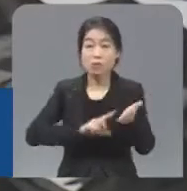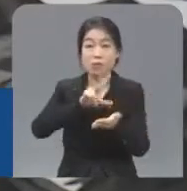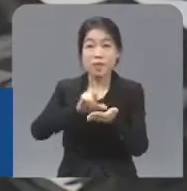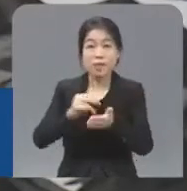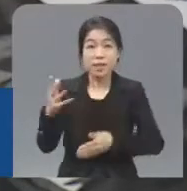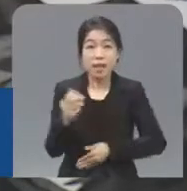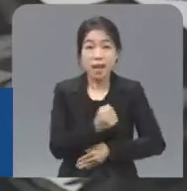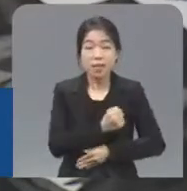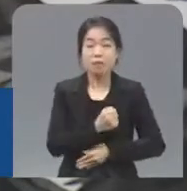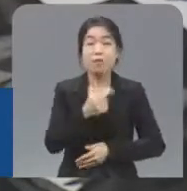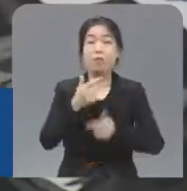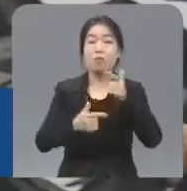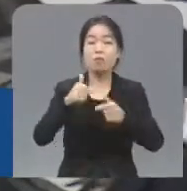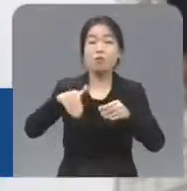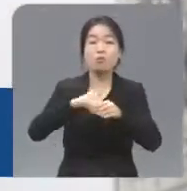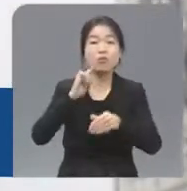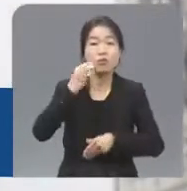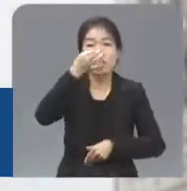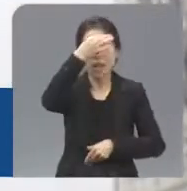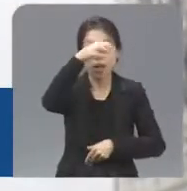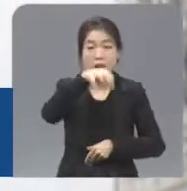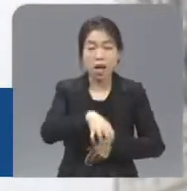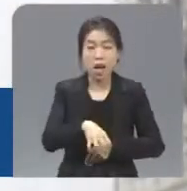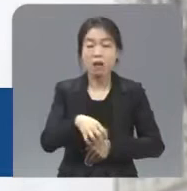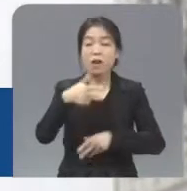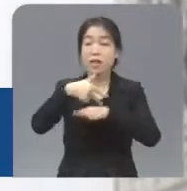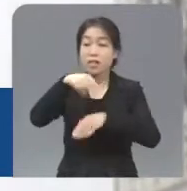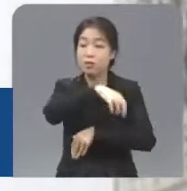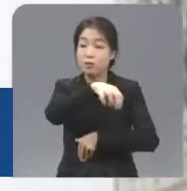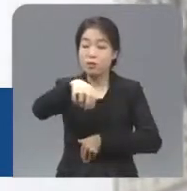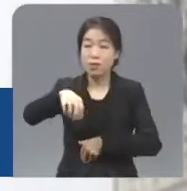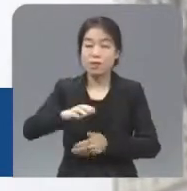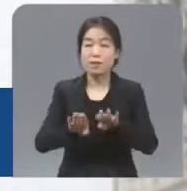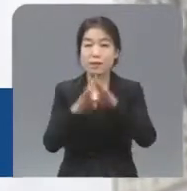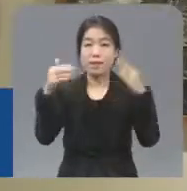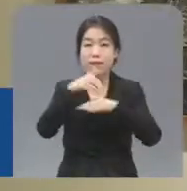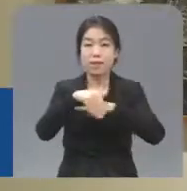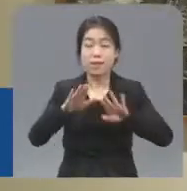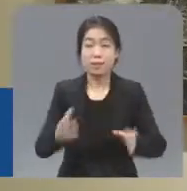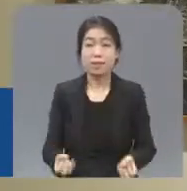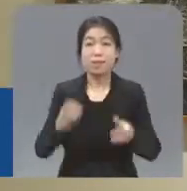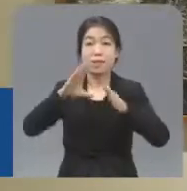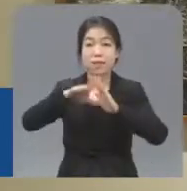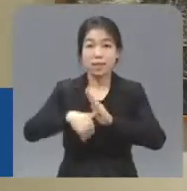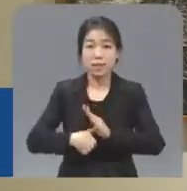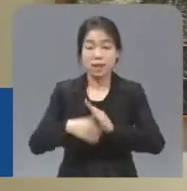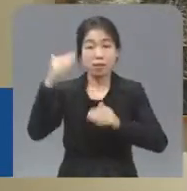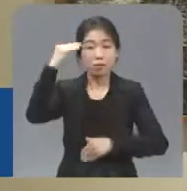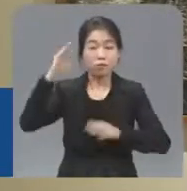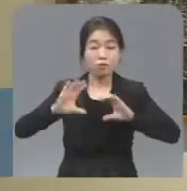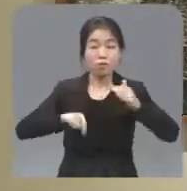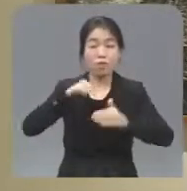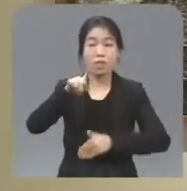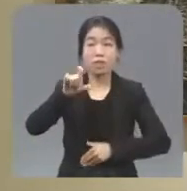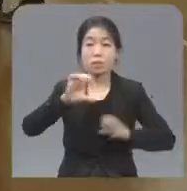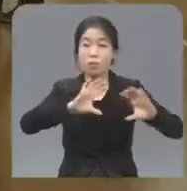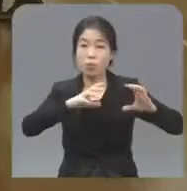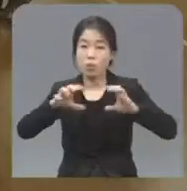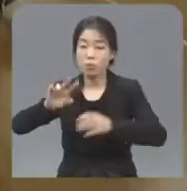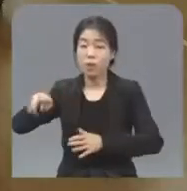포포 문예 예수회 관과 진도 울림 3방 이뤄 내셔야 됩니다 특히 이번 행사에는 국내외 15개 나라